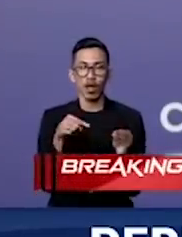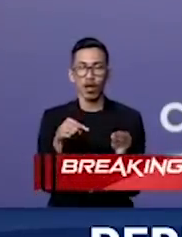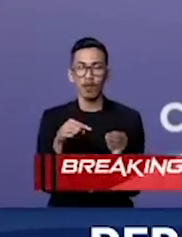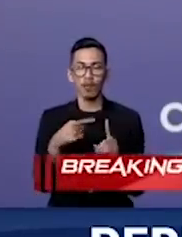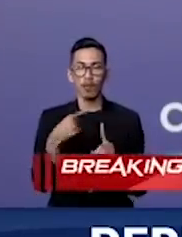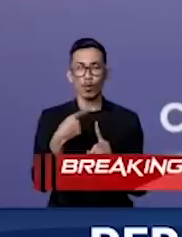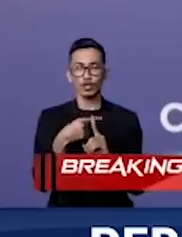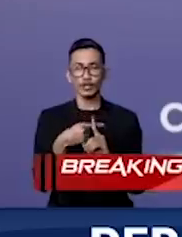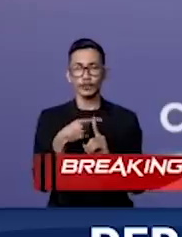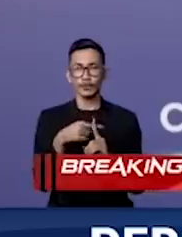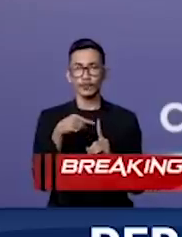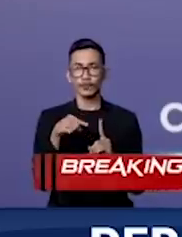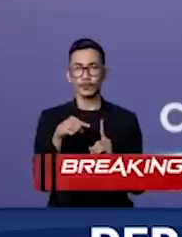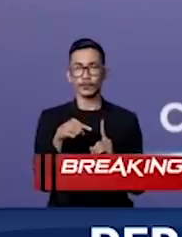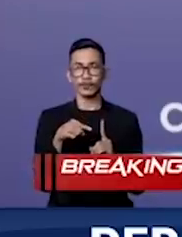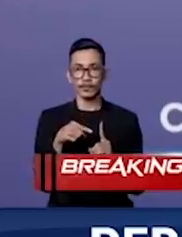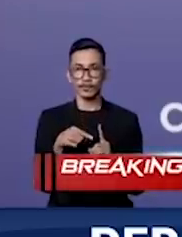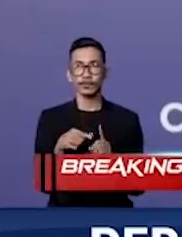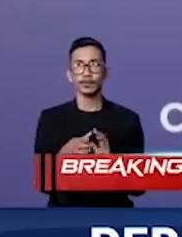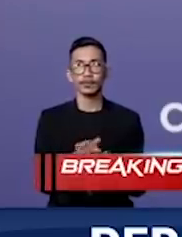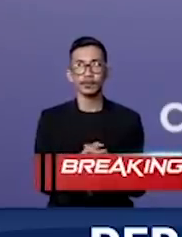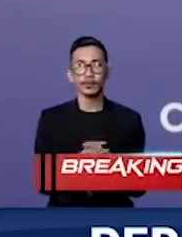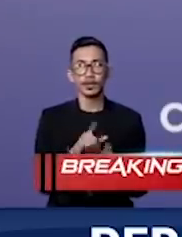positif sebanyak